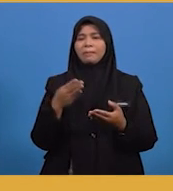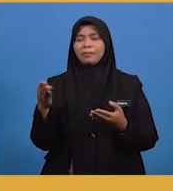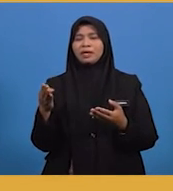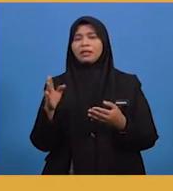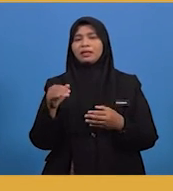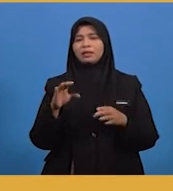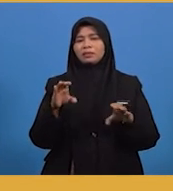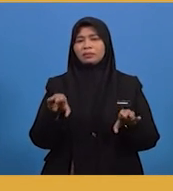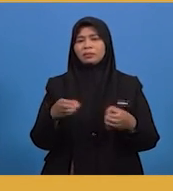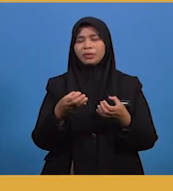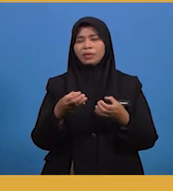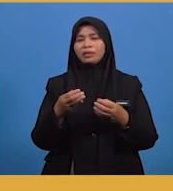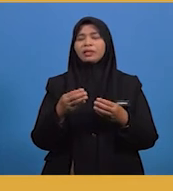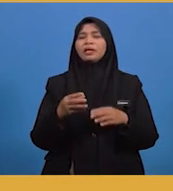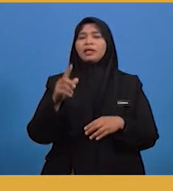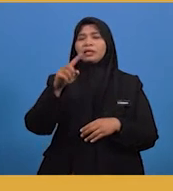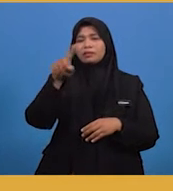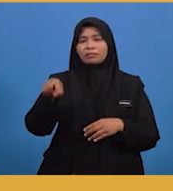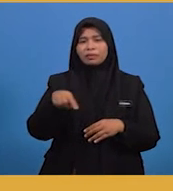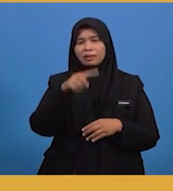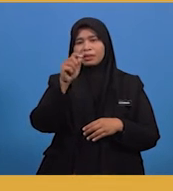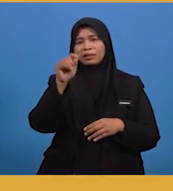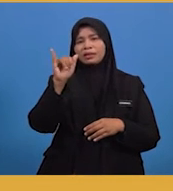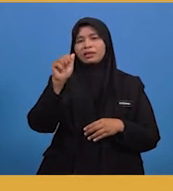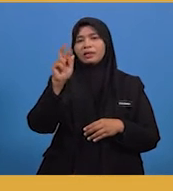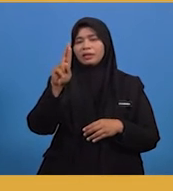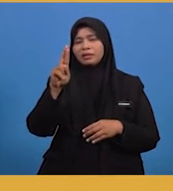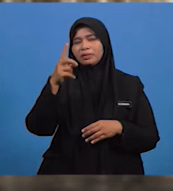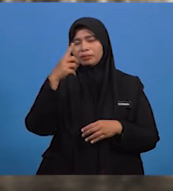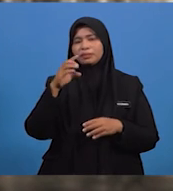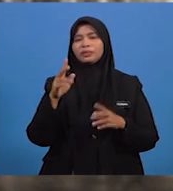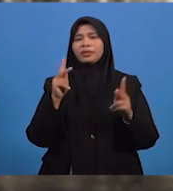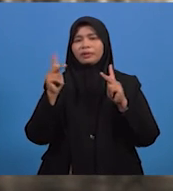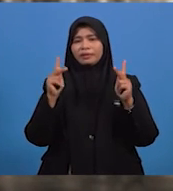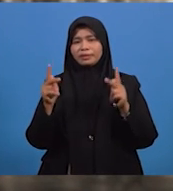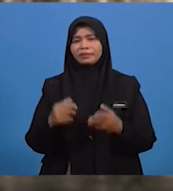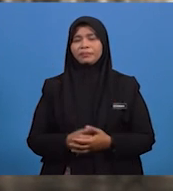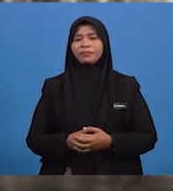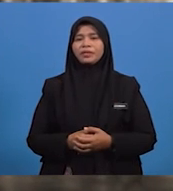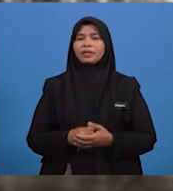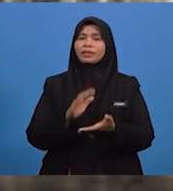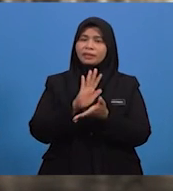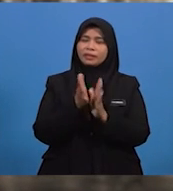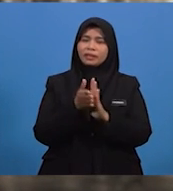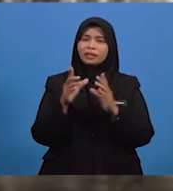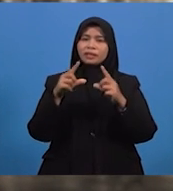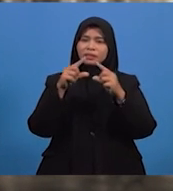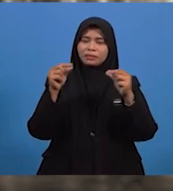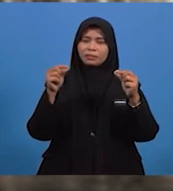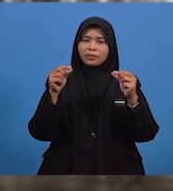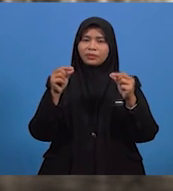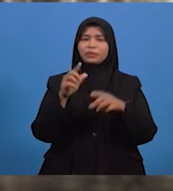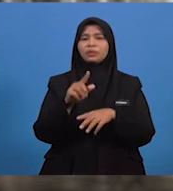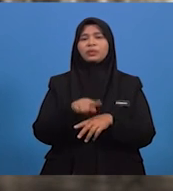yang digunakan dalam industri motokar atau kereta. Jadi, pihak Jepun menggunakan